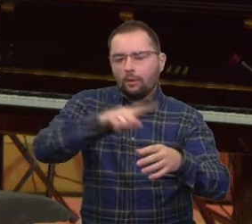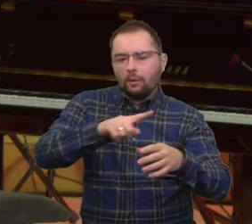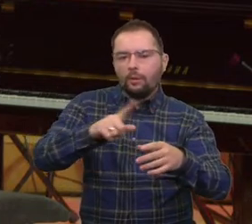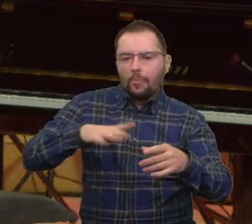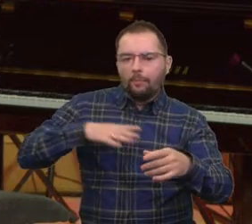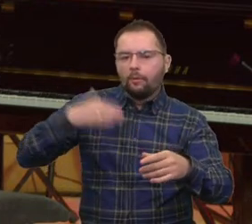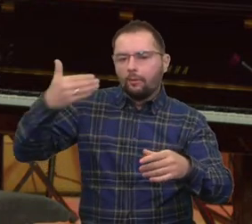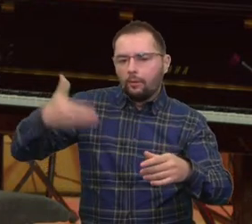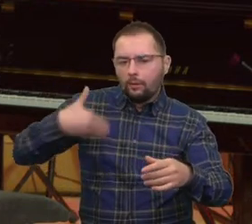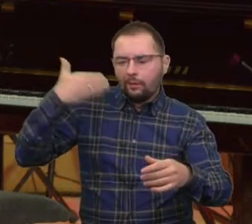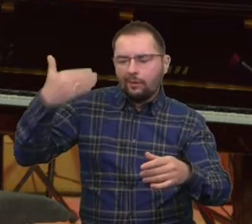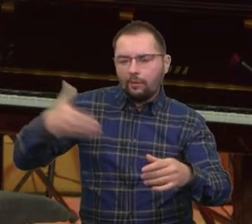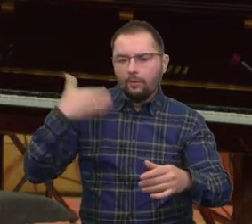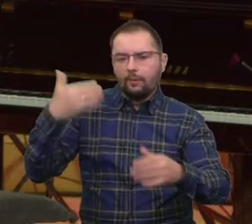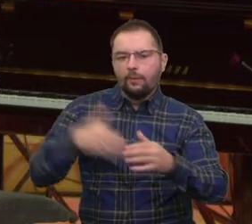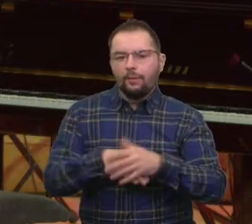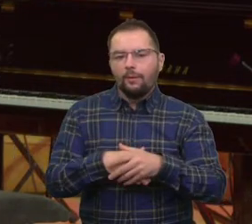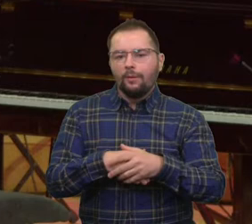mówiłem